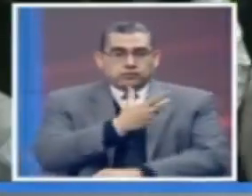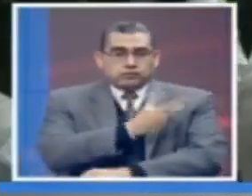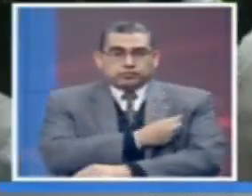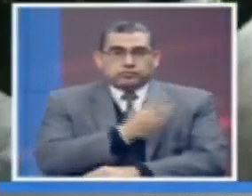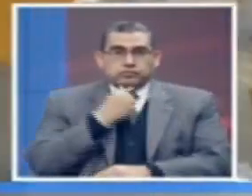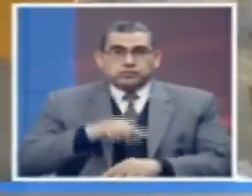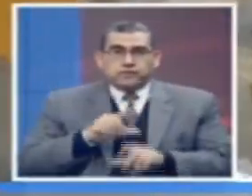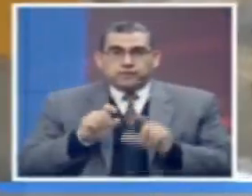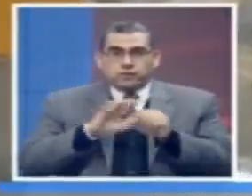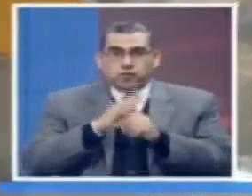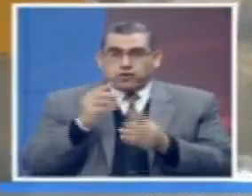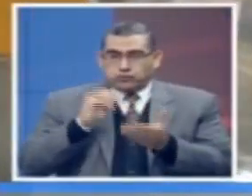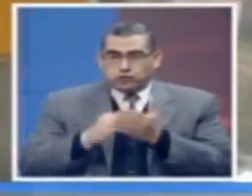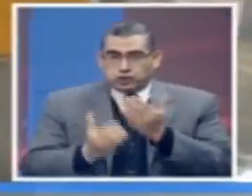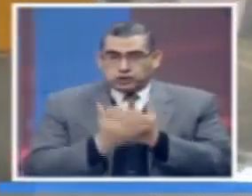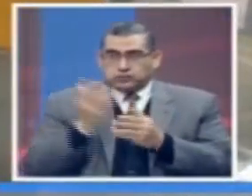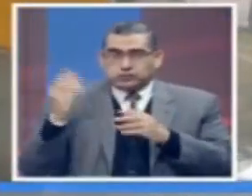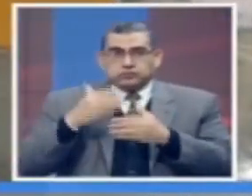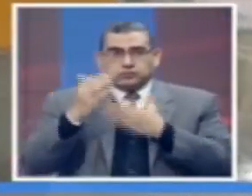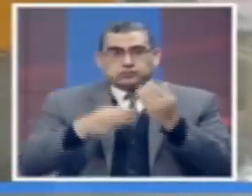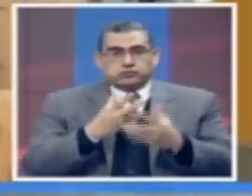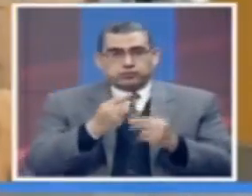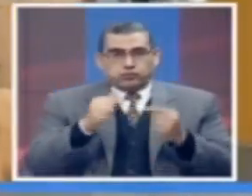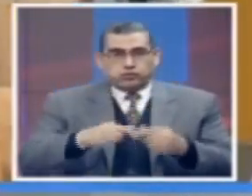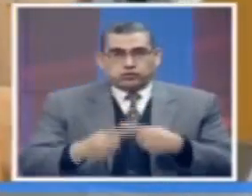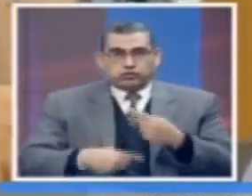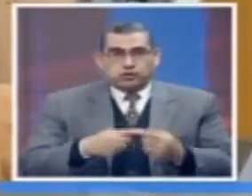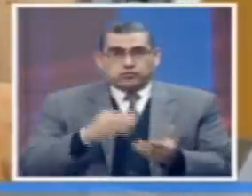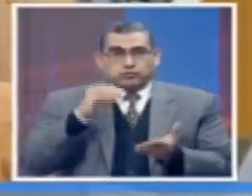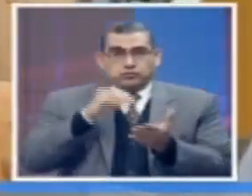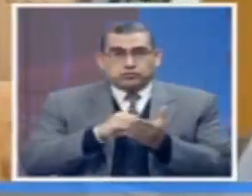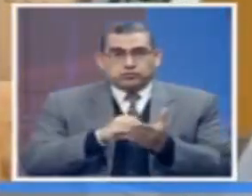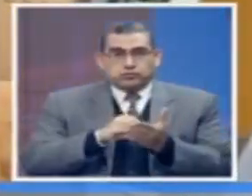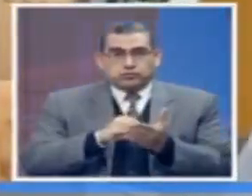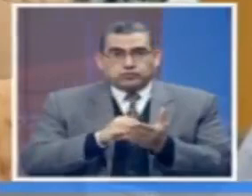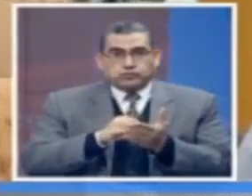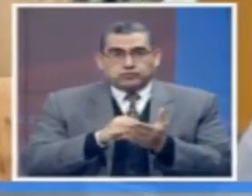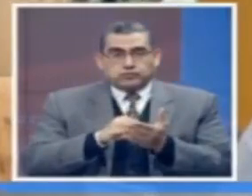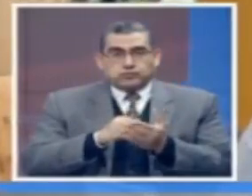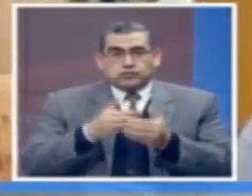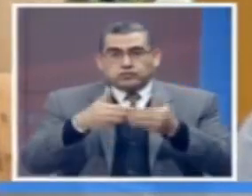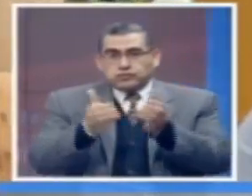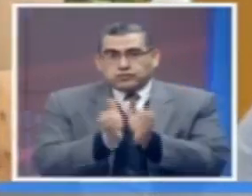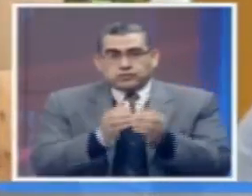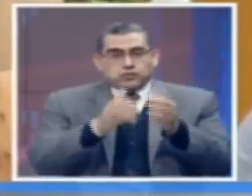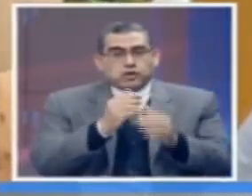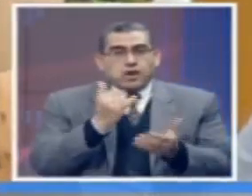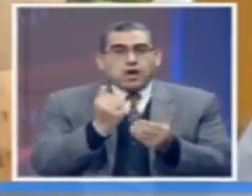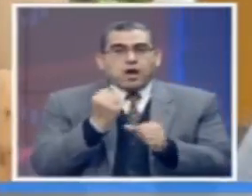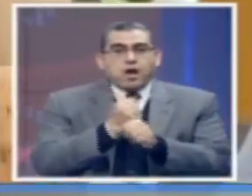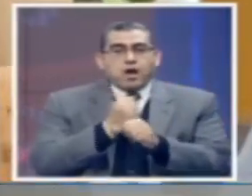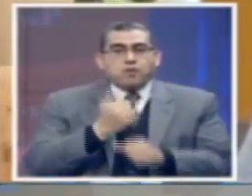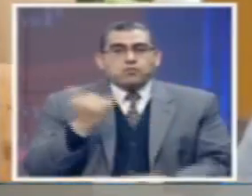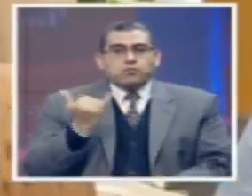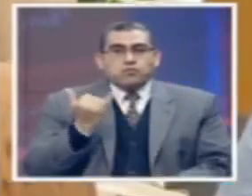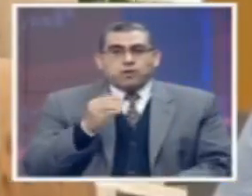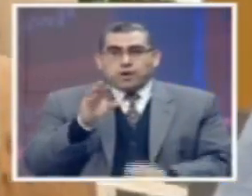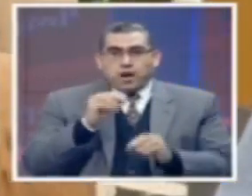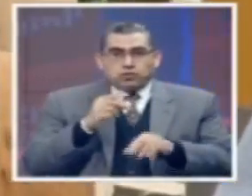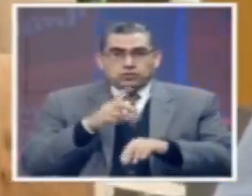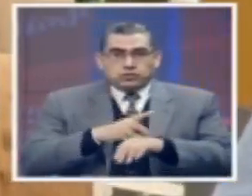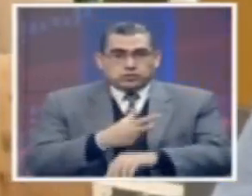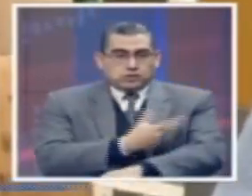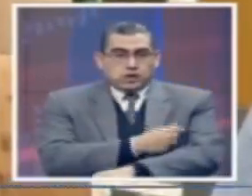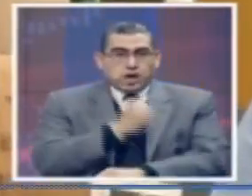لقاح فيروس كورونا الجديد للمواطنين. احنا هنبدأ بالمجموعات الأكثر احتياج للتطعيم،